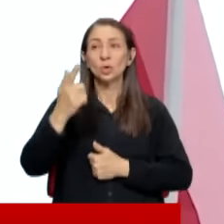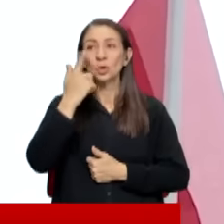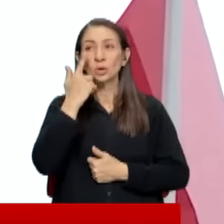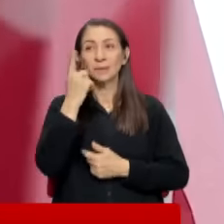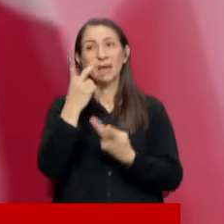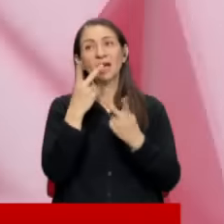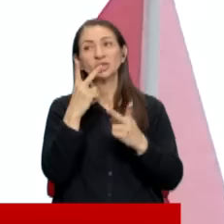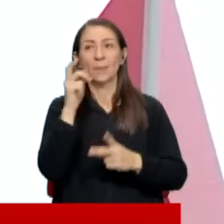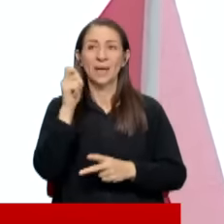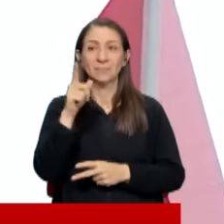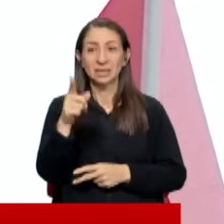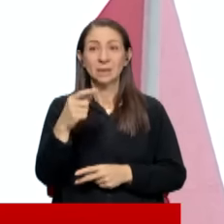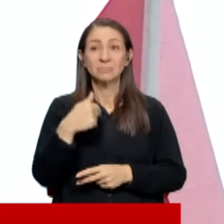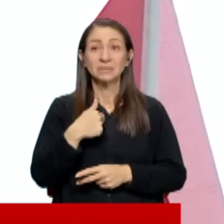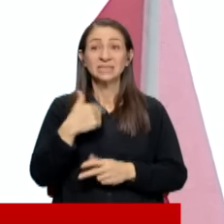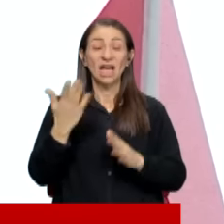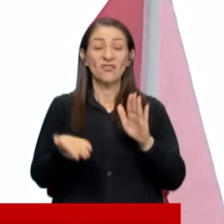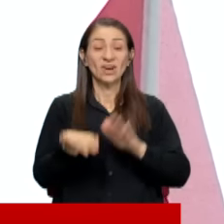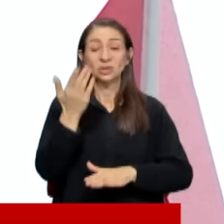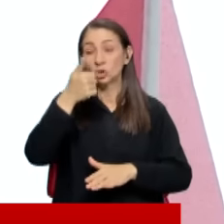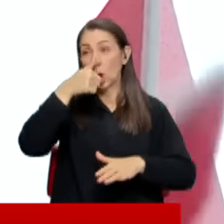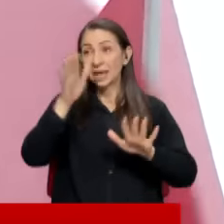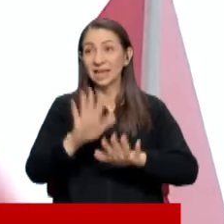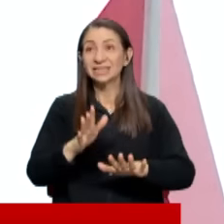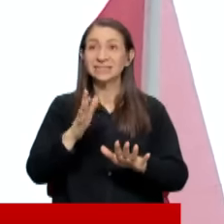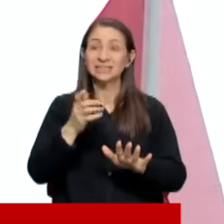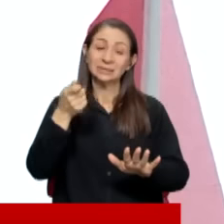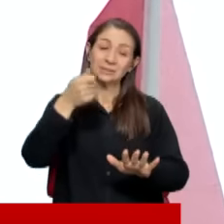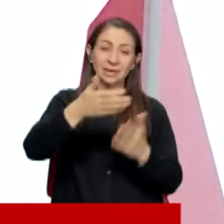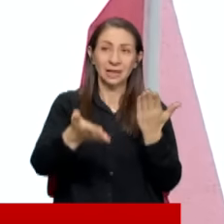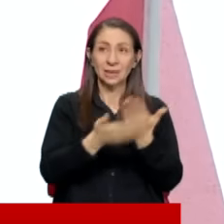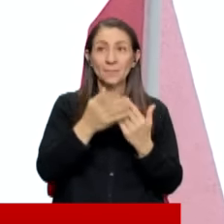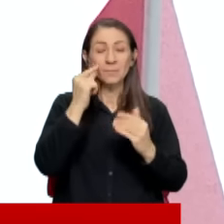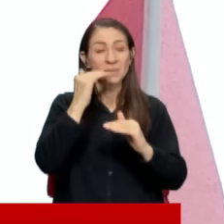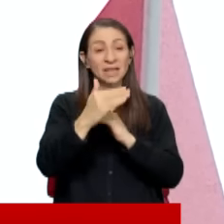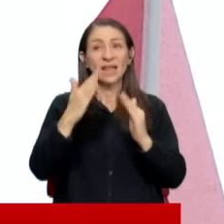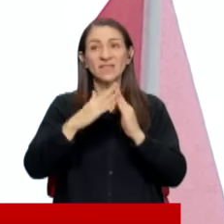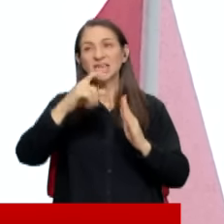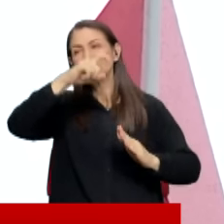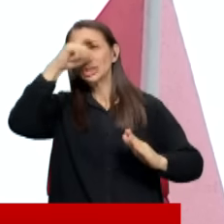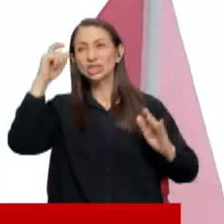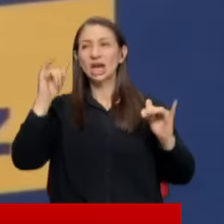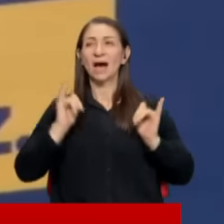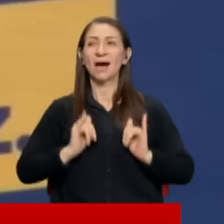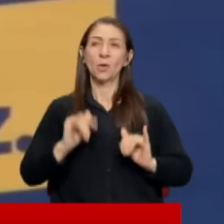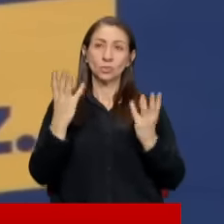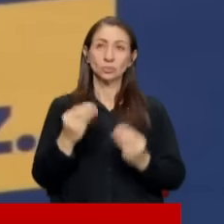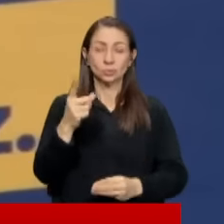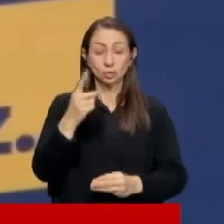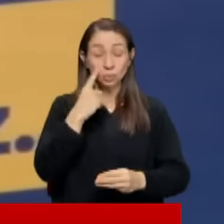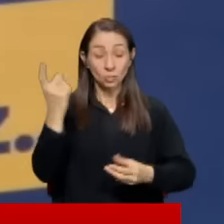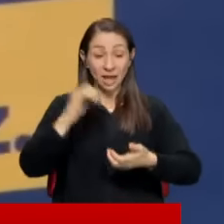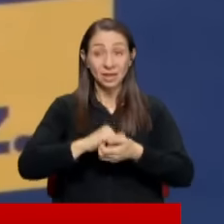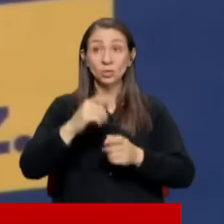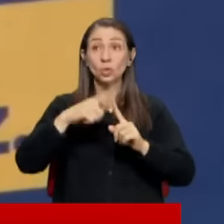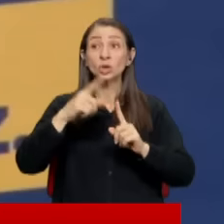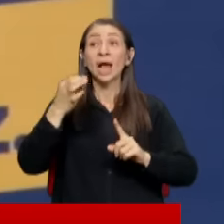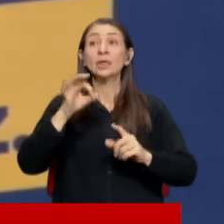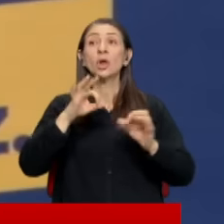bir açıklama yapsın. Biz daha fazla doğalgaz vereceğiz desin de millet evinde rahatça ısınsın. Cumhur İttifakı'nın adayı